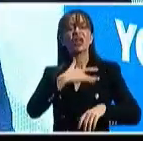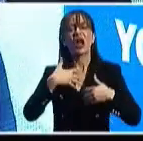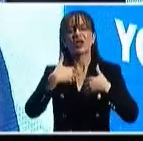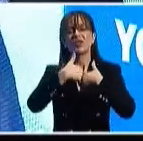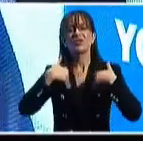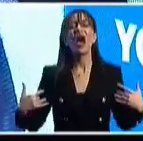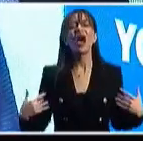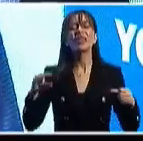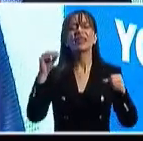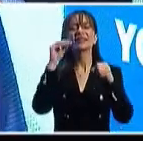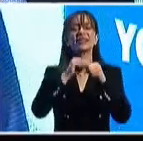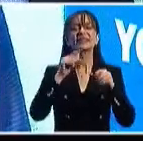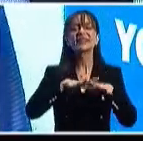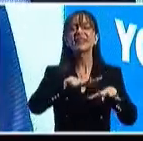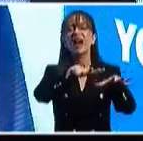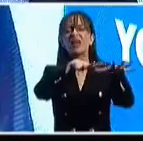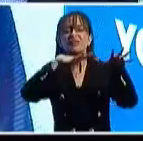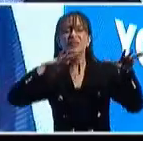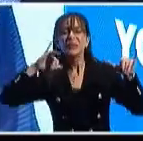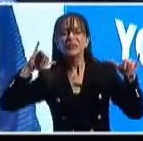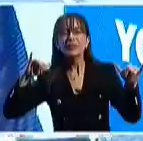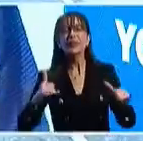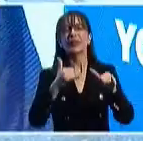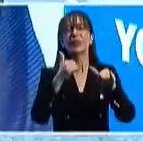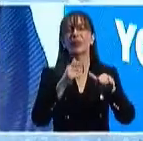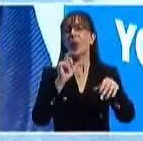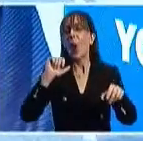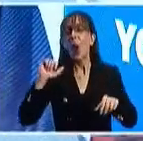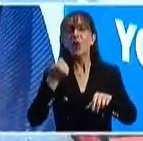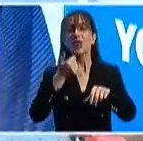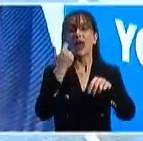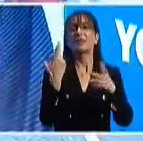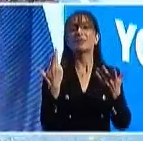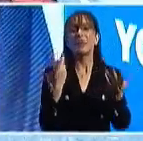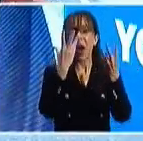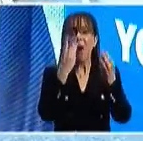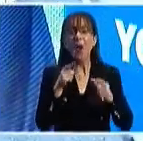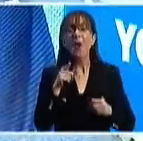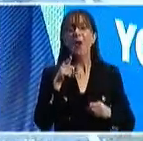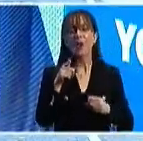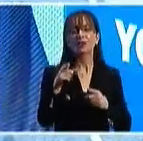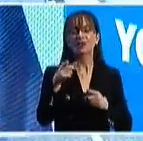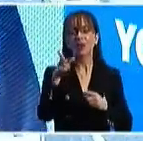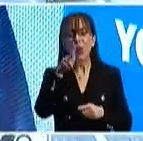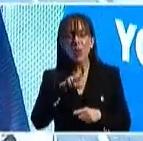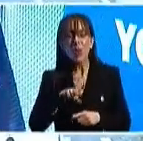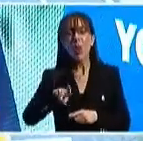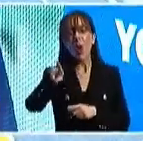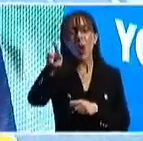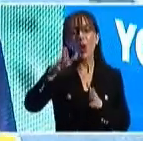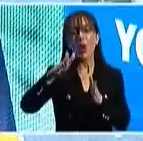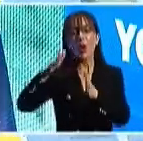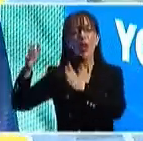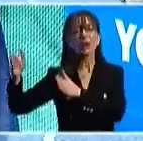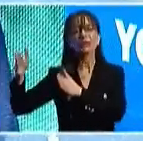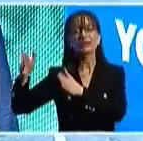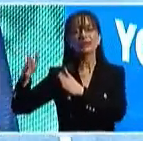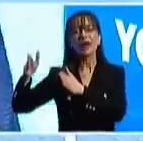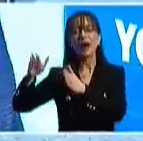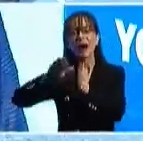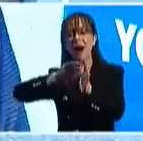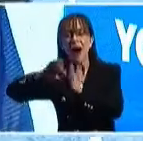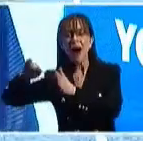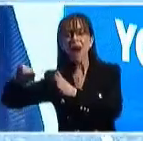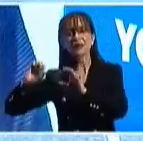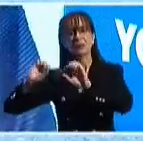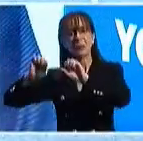trafik yoğunluğunun önemli olduğu ana arterlerde ayrılmış olan motosiklet yolları